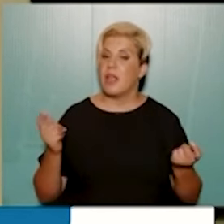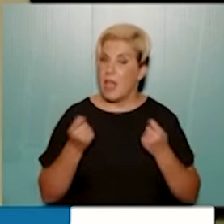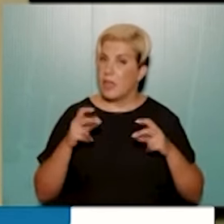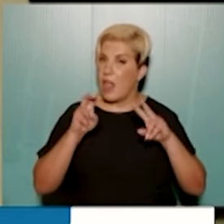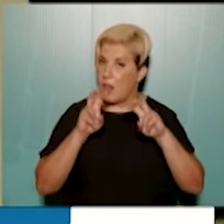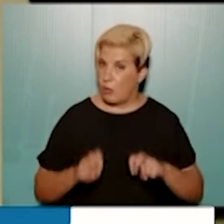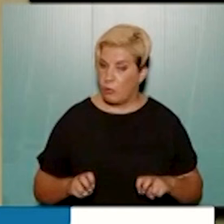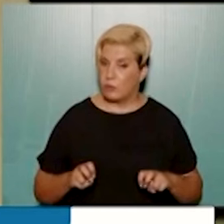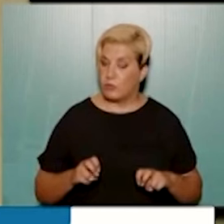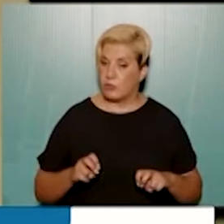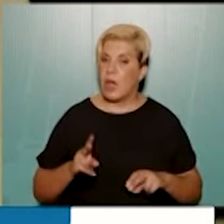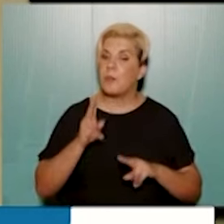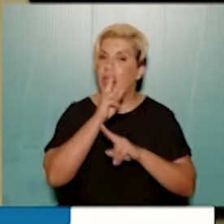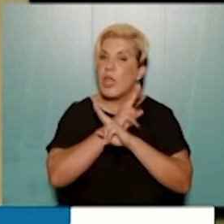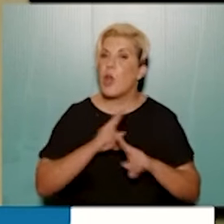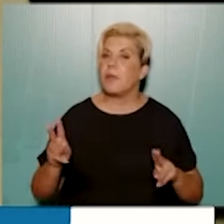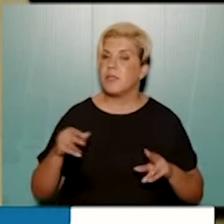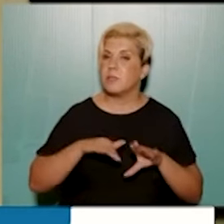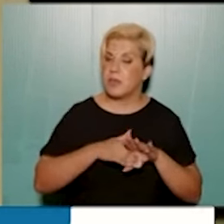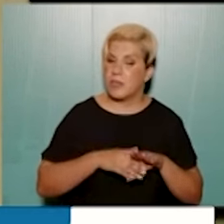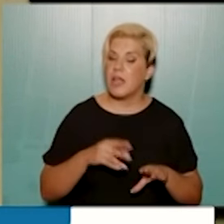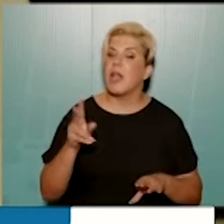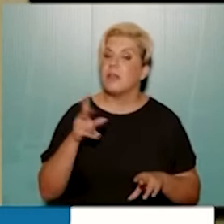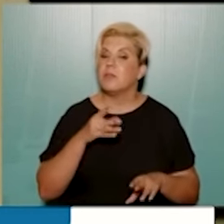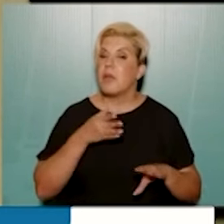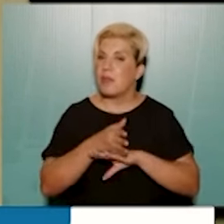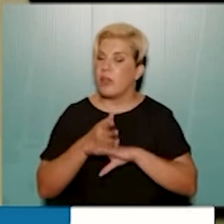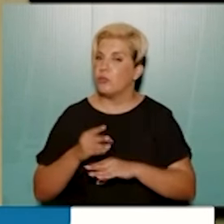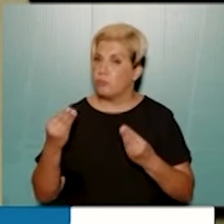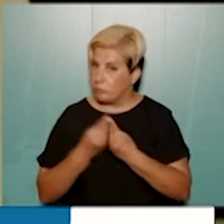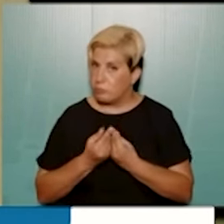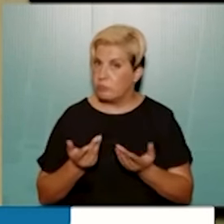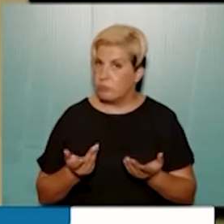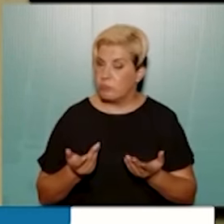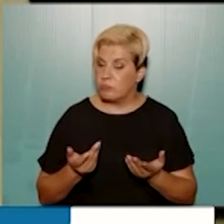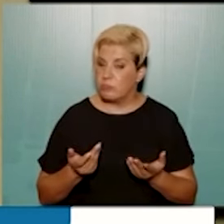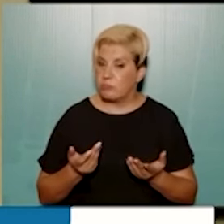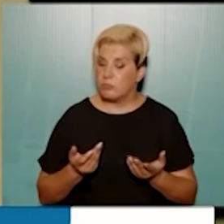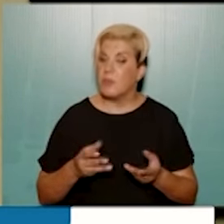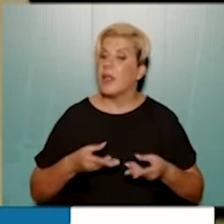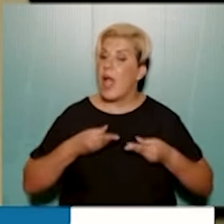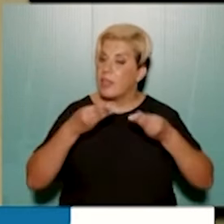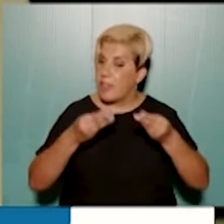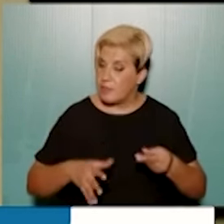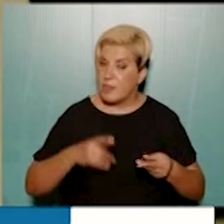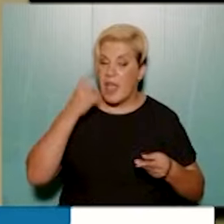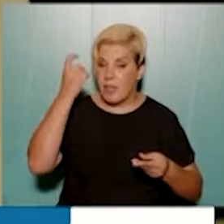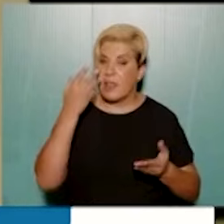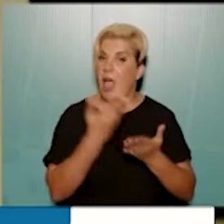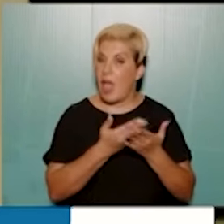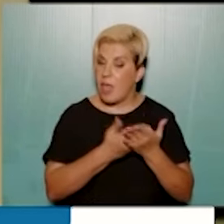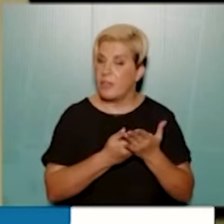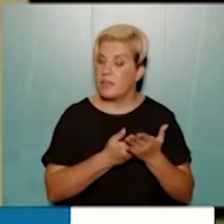έλεγχος από υγειονομικές υπηρεσίες για την καταλληλότητα των παρεμβάσεων αυτών? Κατέθεσαν κάποια έκθεση άδεια σε